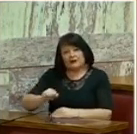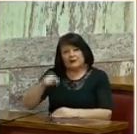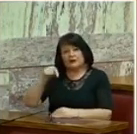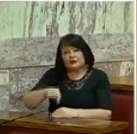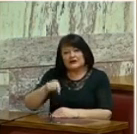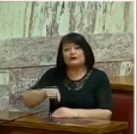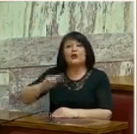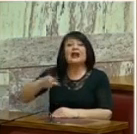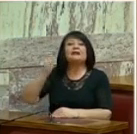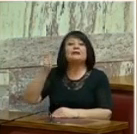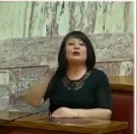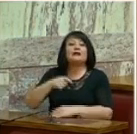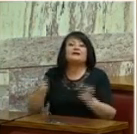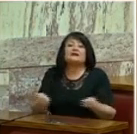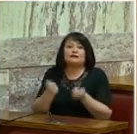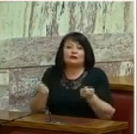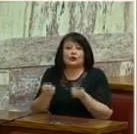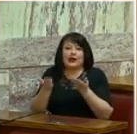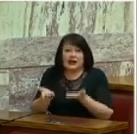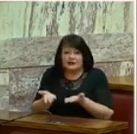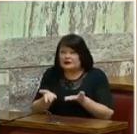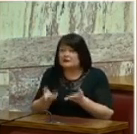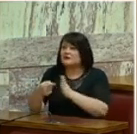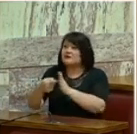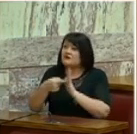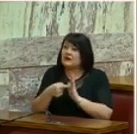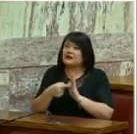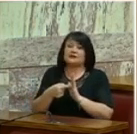η οποία δείχνει να είναι